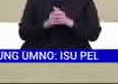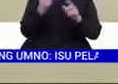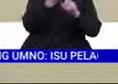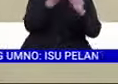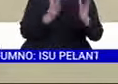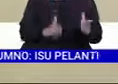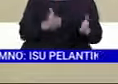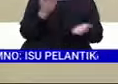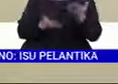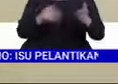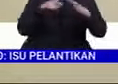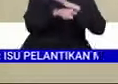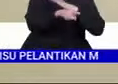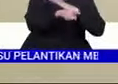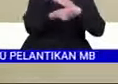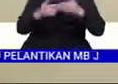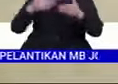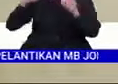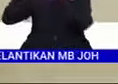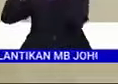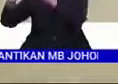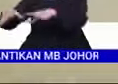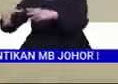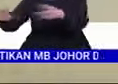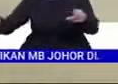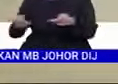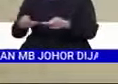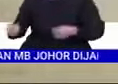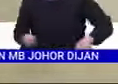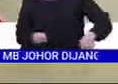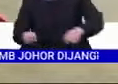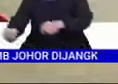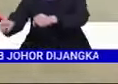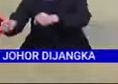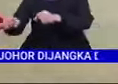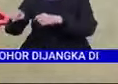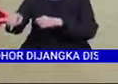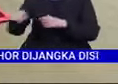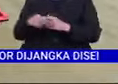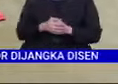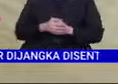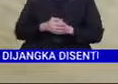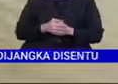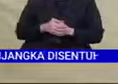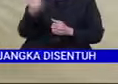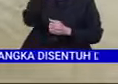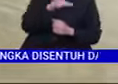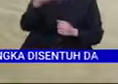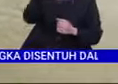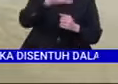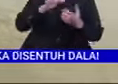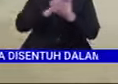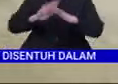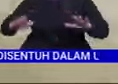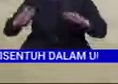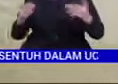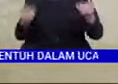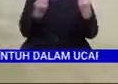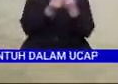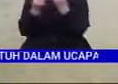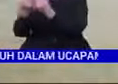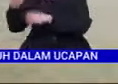dipercayai dibunuh sebelum dibuang di kawasan sungai Muara tebas operasi mencari dan menyelamatkan yang memasuki